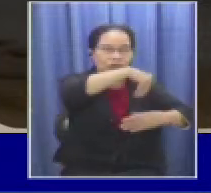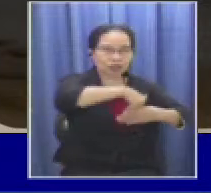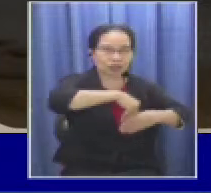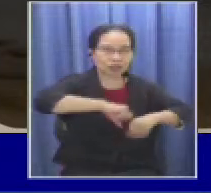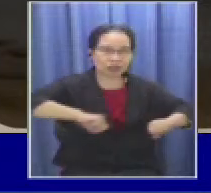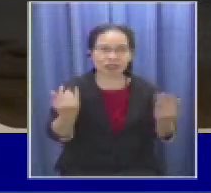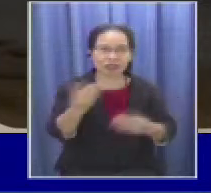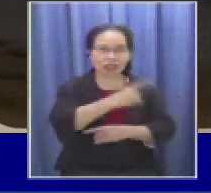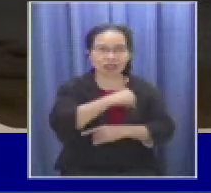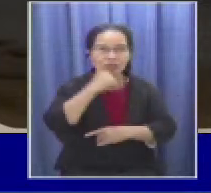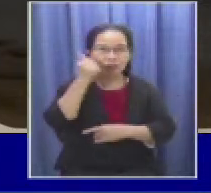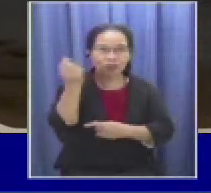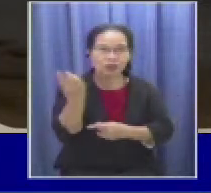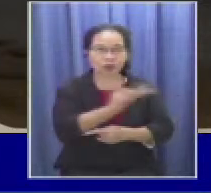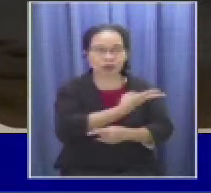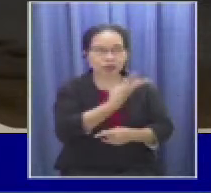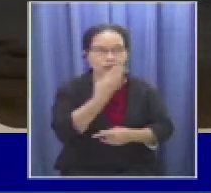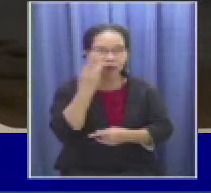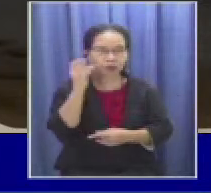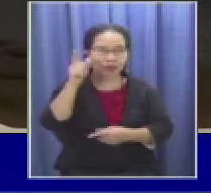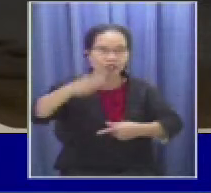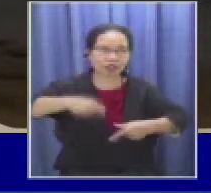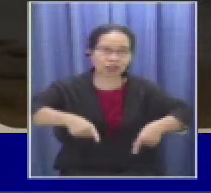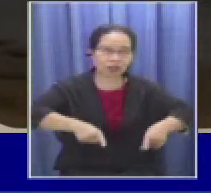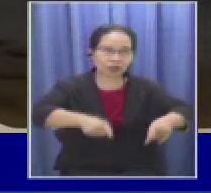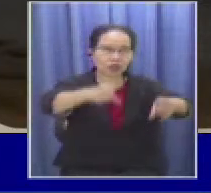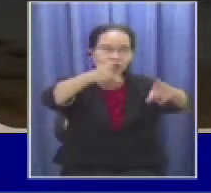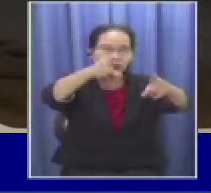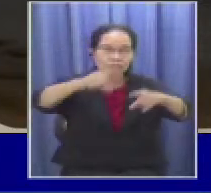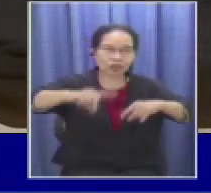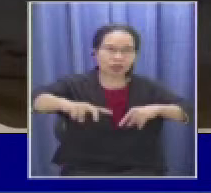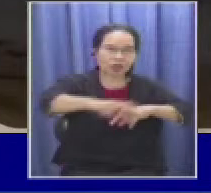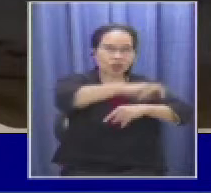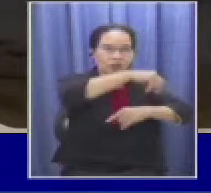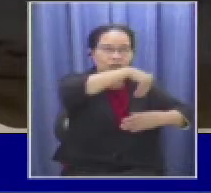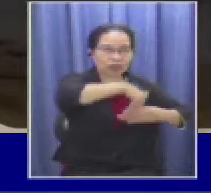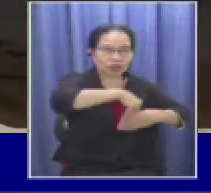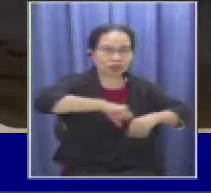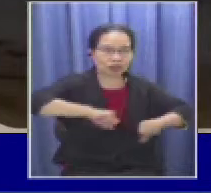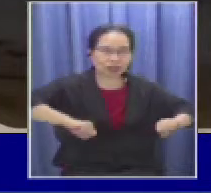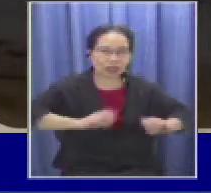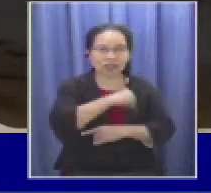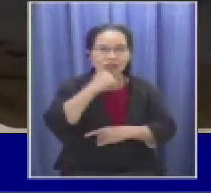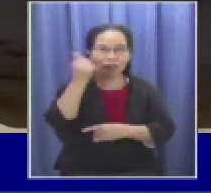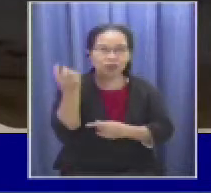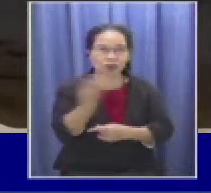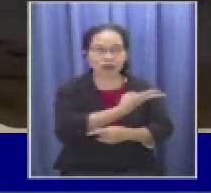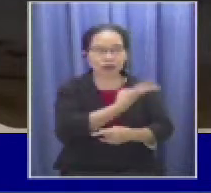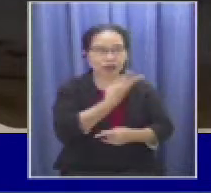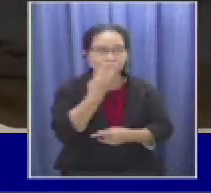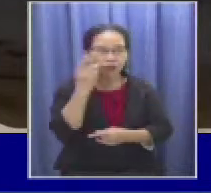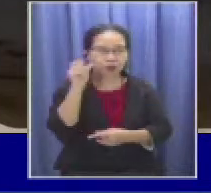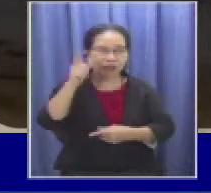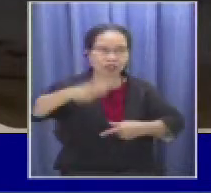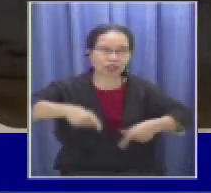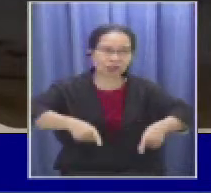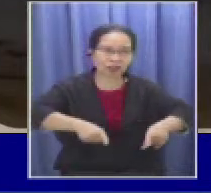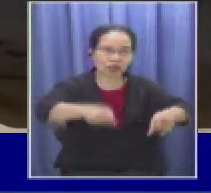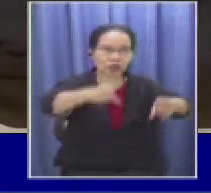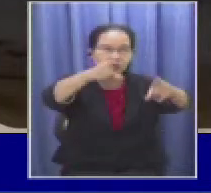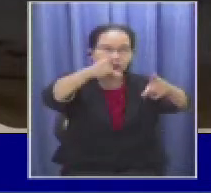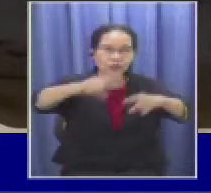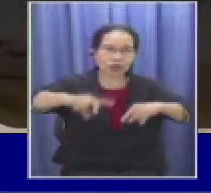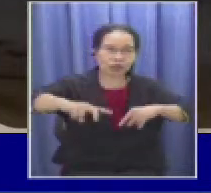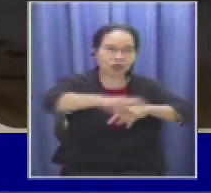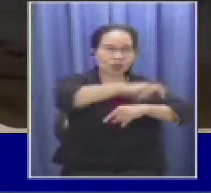ngoma 10:10 James 4:7 na afei mo a moka sɛ ne wɔkyena